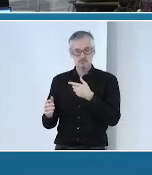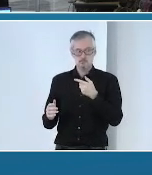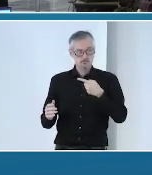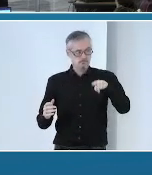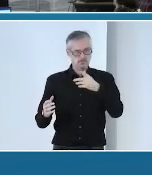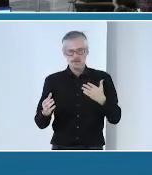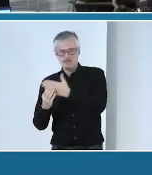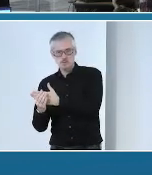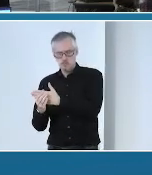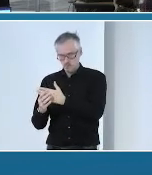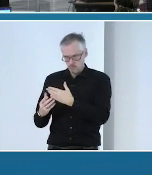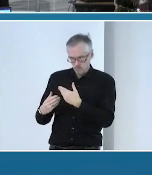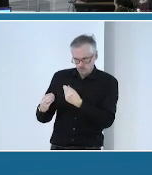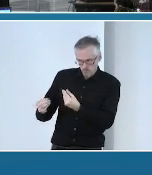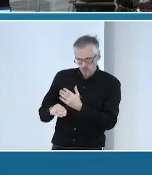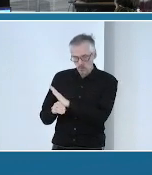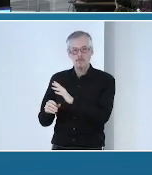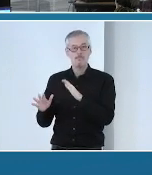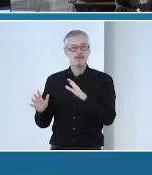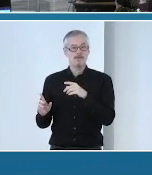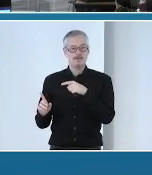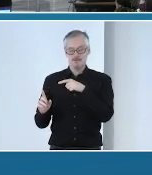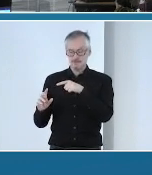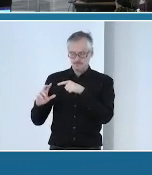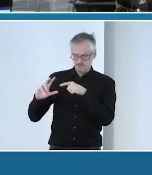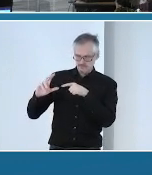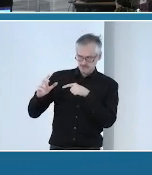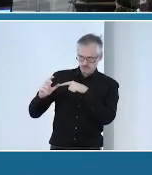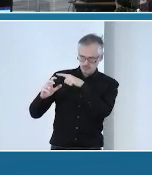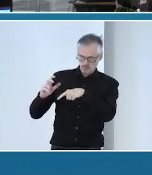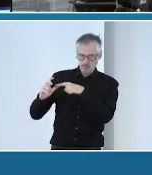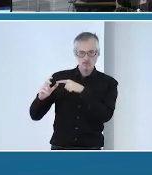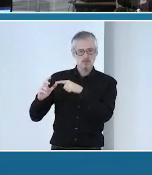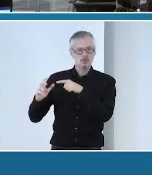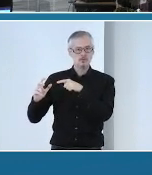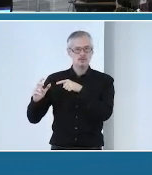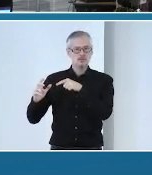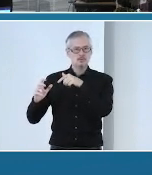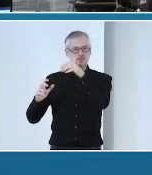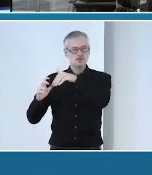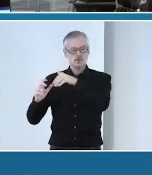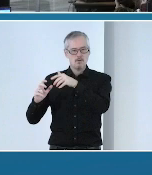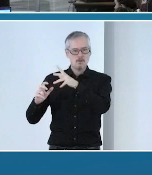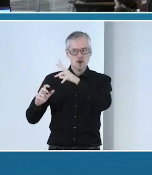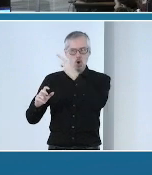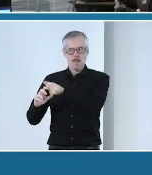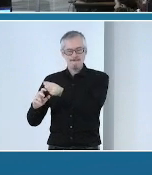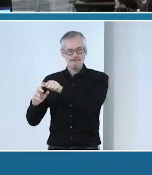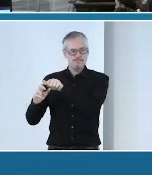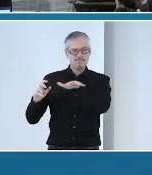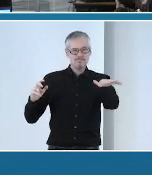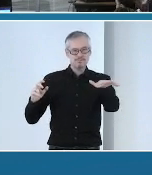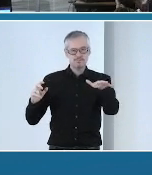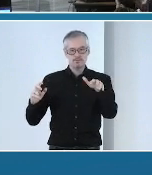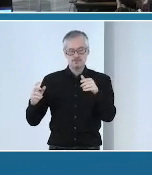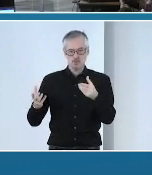la compréhension de l'action du vestibule, notamment dans la compréhension de ce cadre de référence que donne